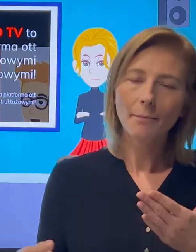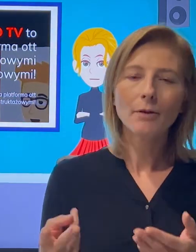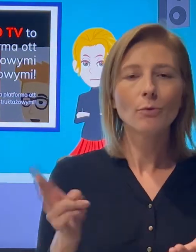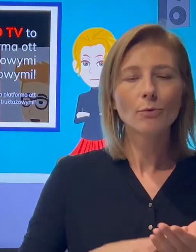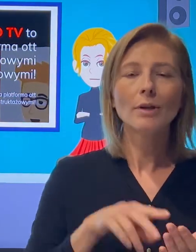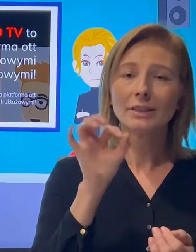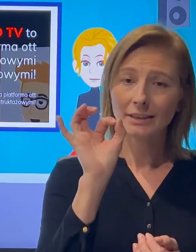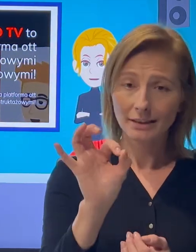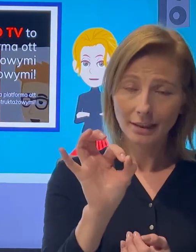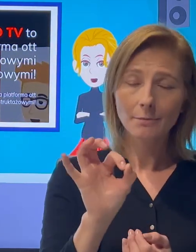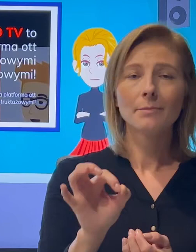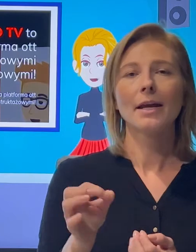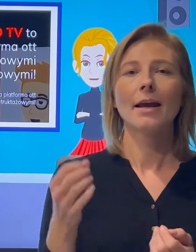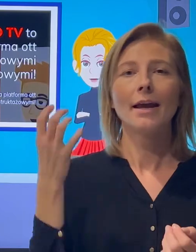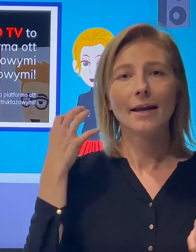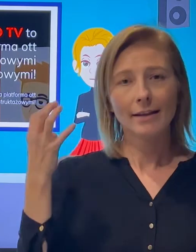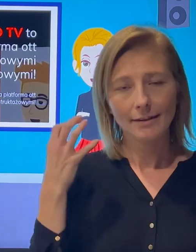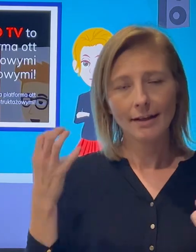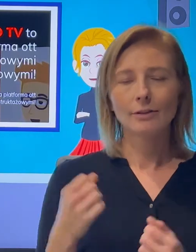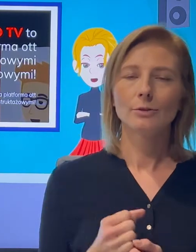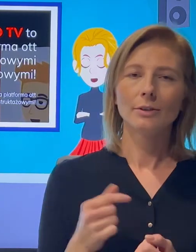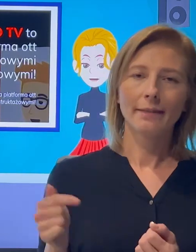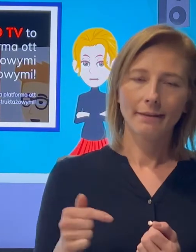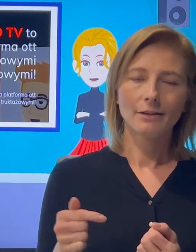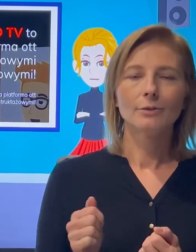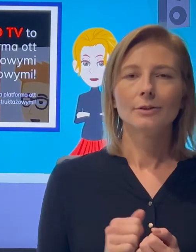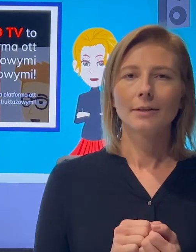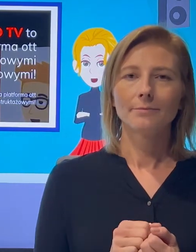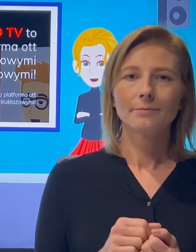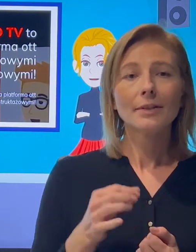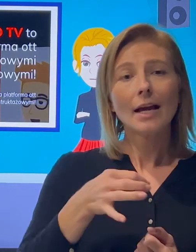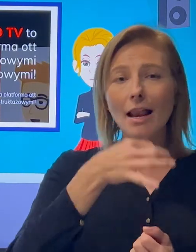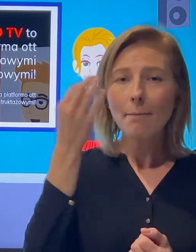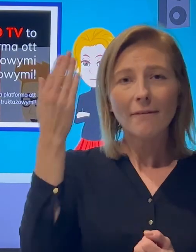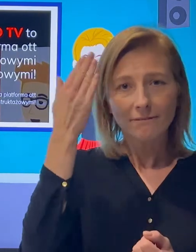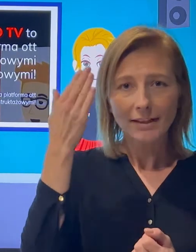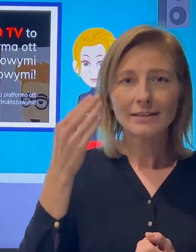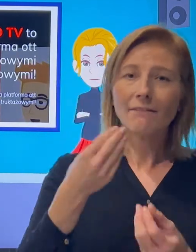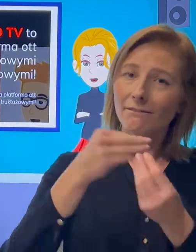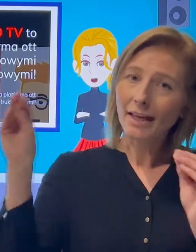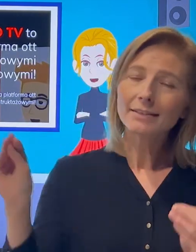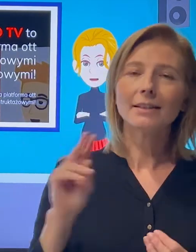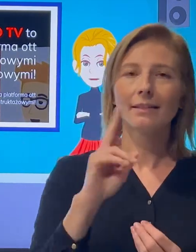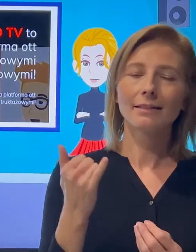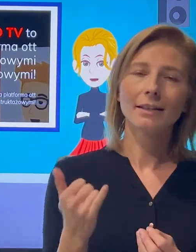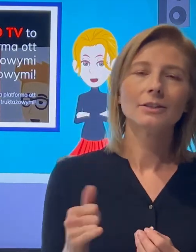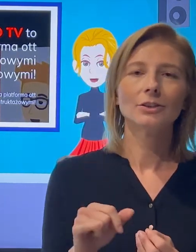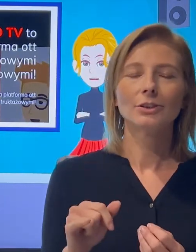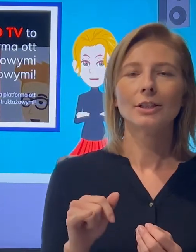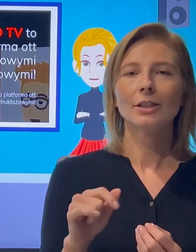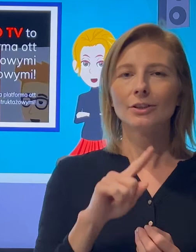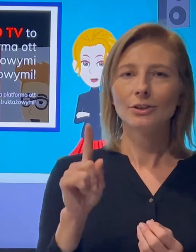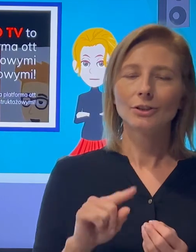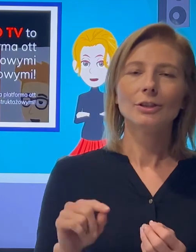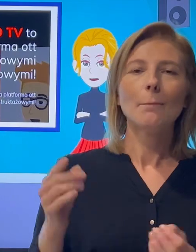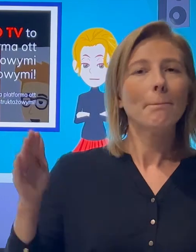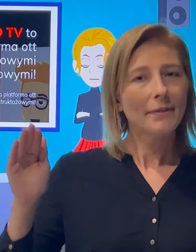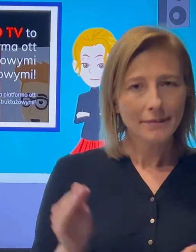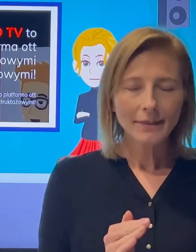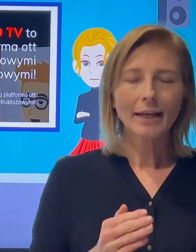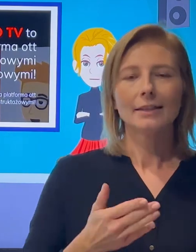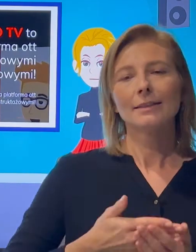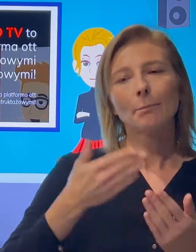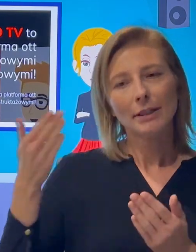sugerujecie. Pamiętajcie, że zawsze jest lepiej wiedzieć więcej niż mniej. Pozdrawiamy i zapraszamy do pozostałych